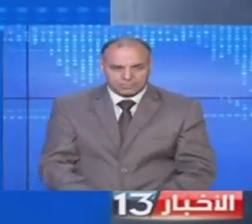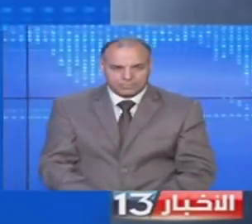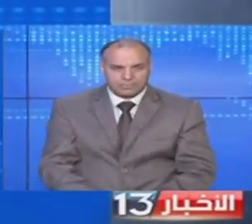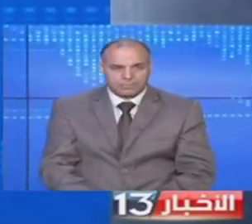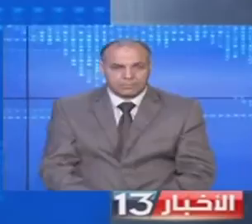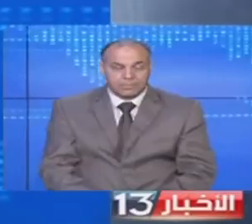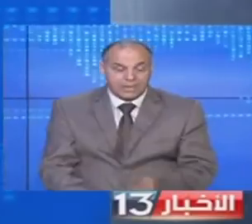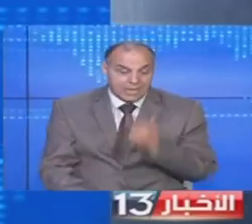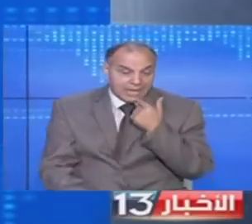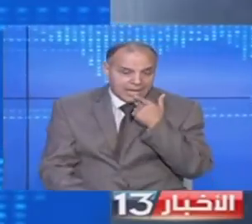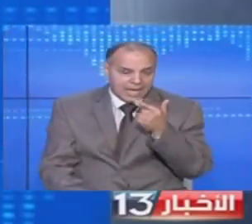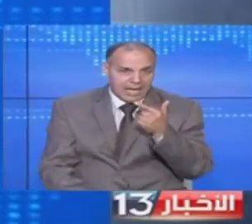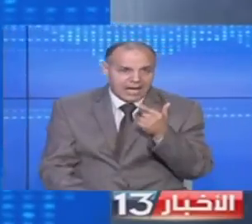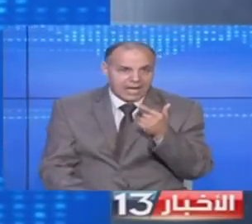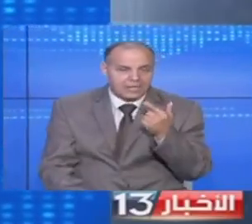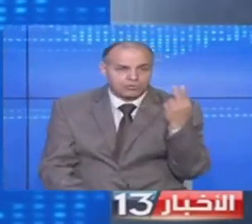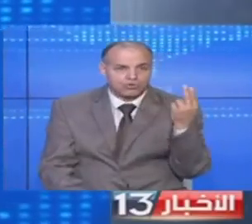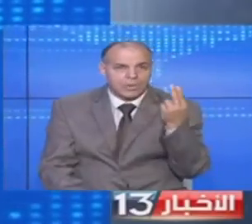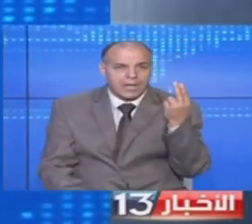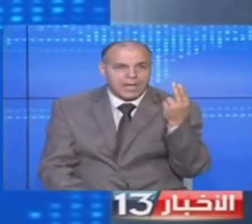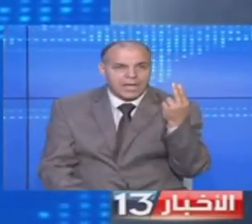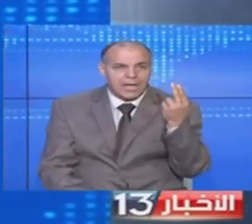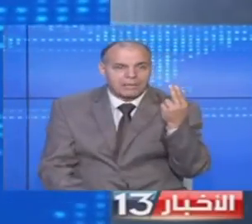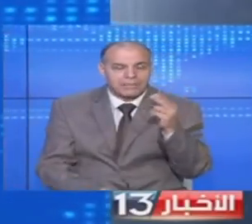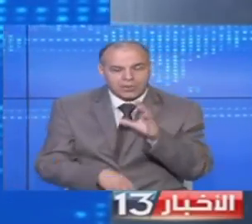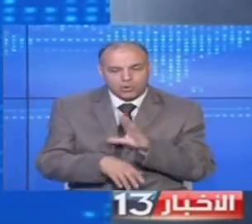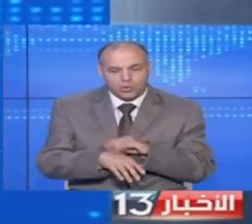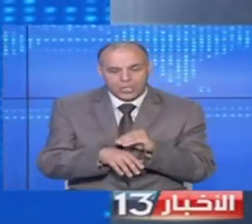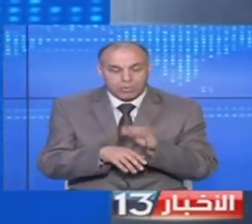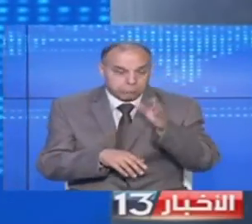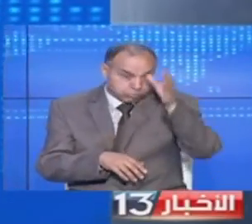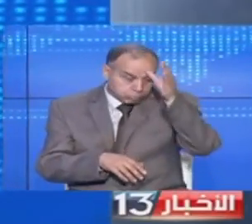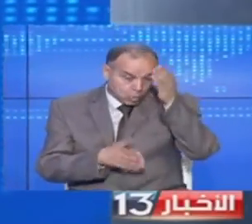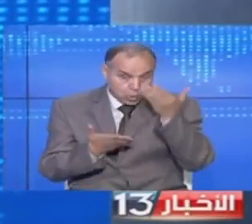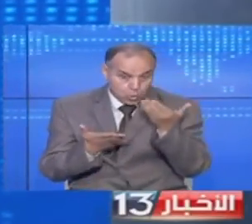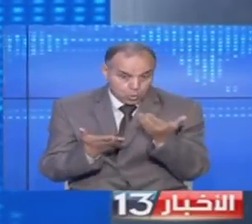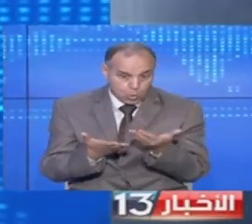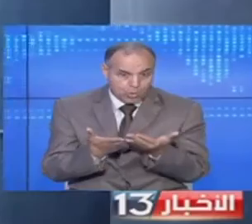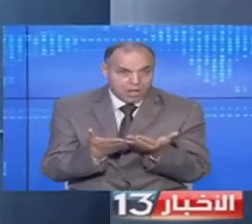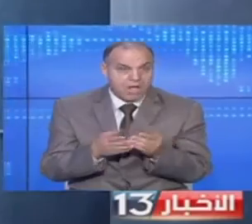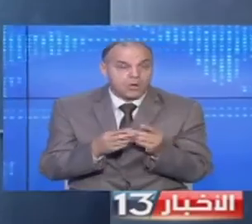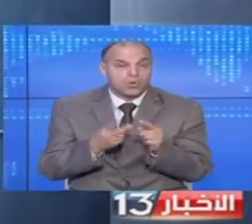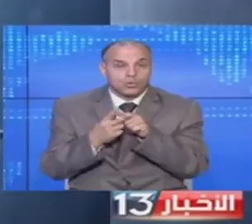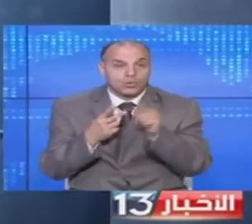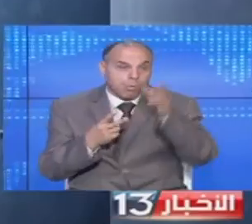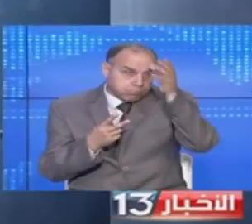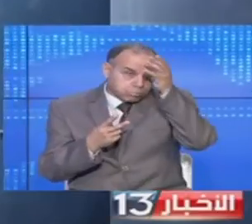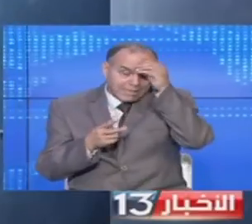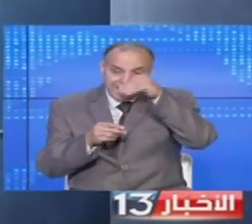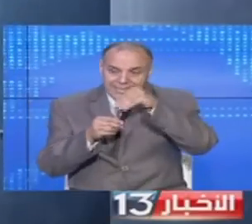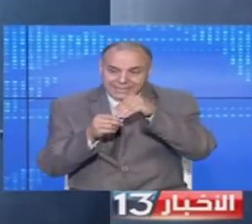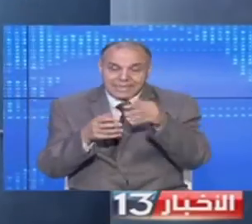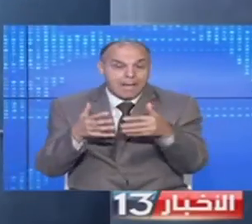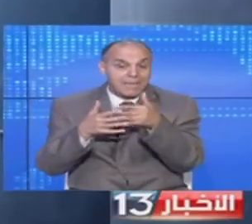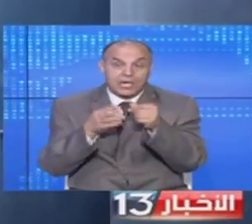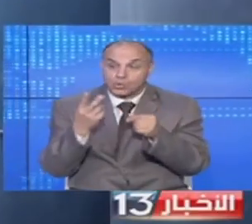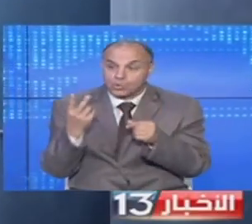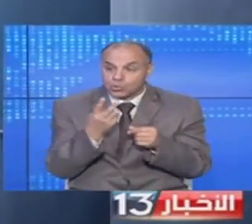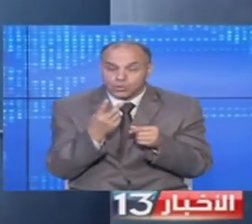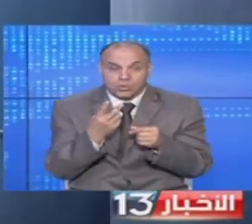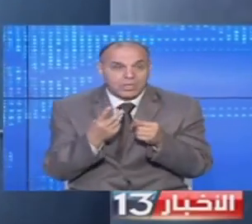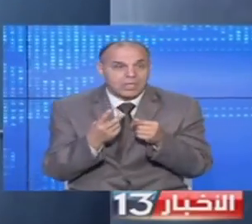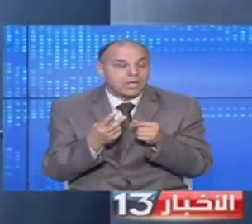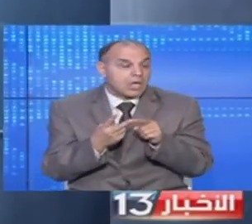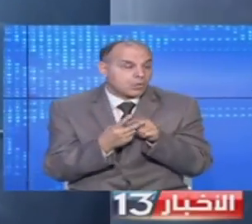قالت الاكاديميه الملكيه السويديه للعلوم اليوم ان عالمي الاقتصاد الامريكيين طول